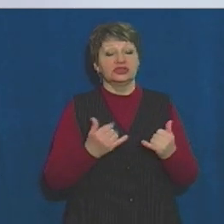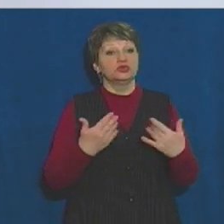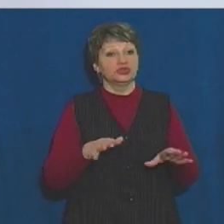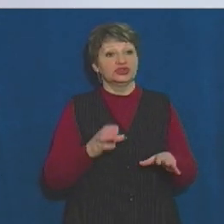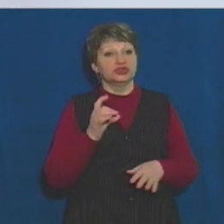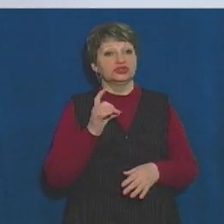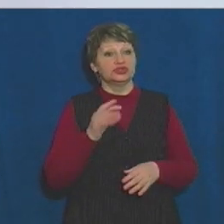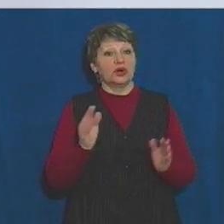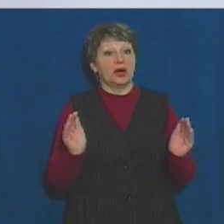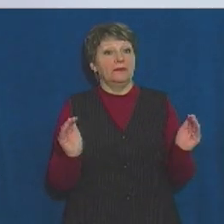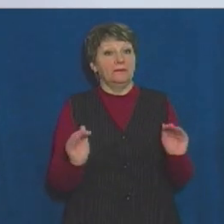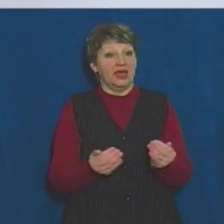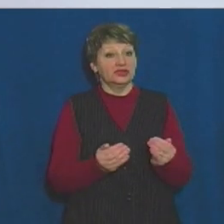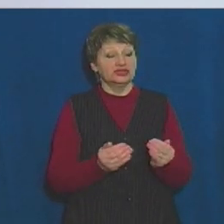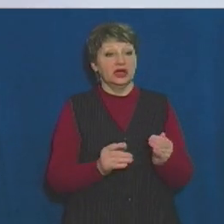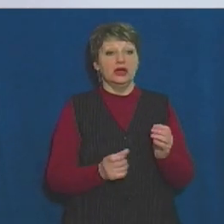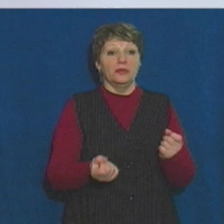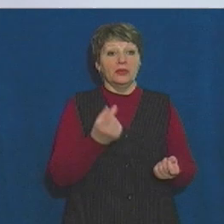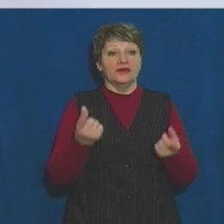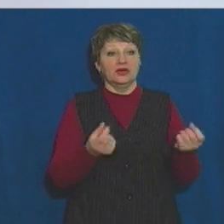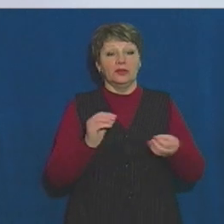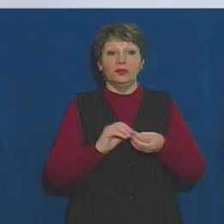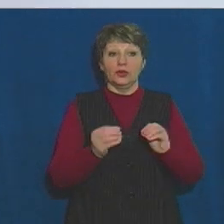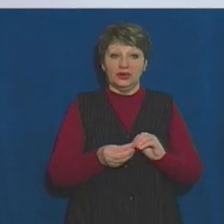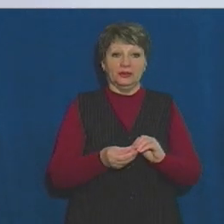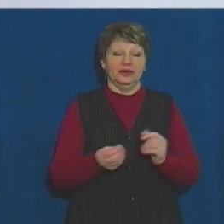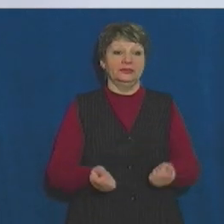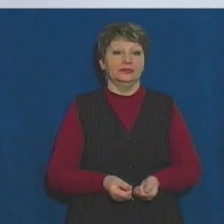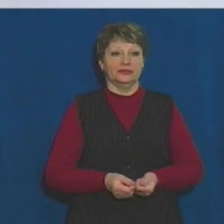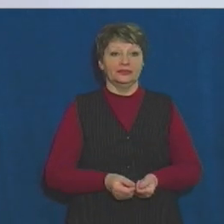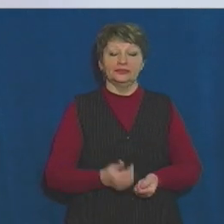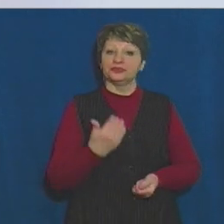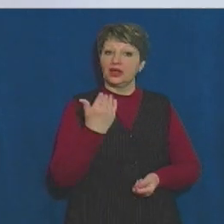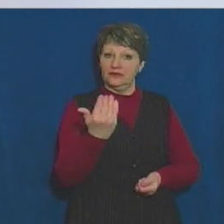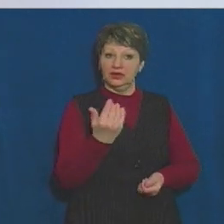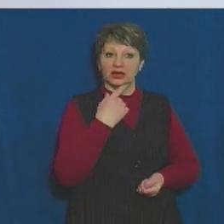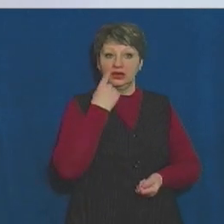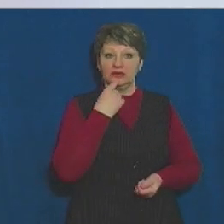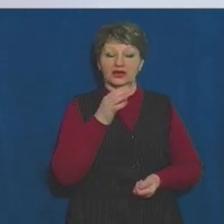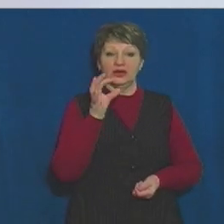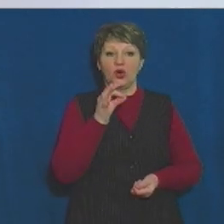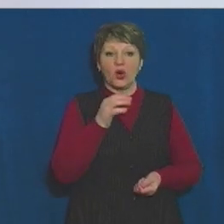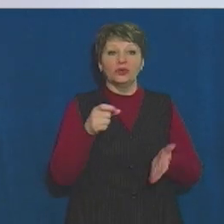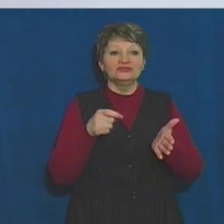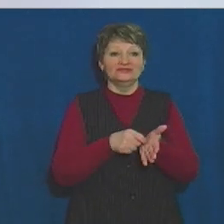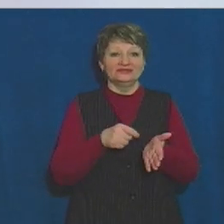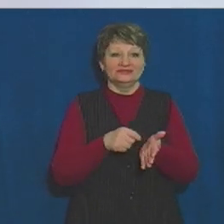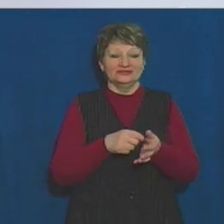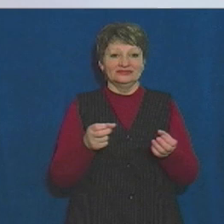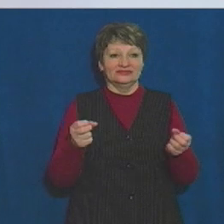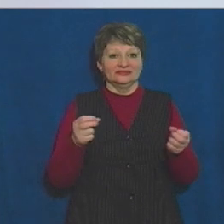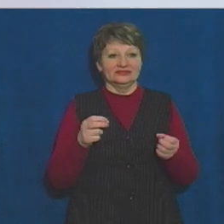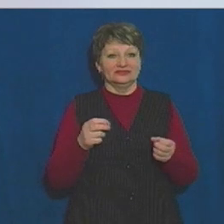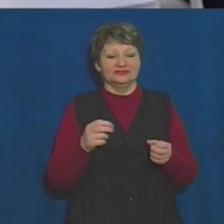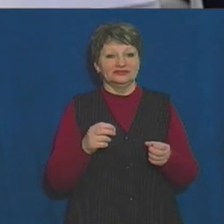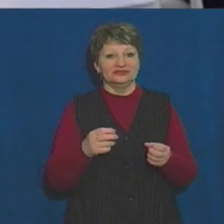все більше з'являються такі проблеми, ну, зокрема, і в парках. Ви говорили про короїда, так? А яким чином з цим боротися,